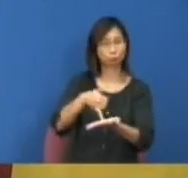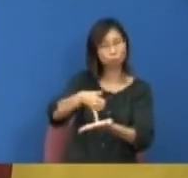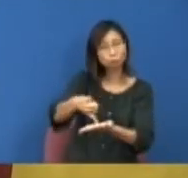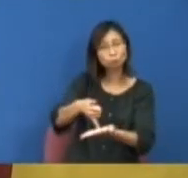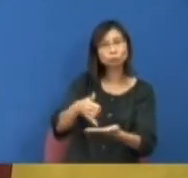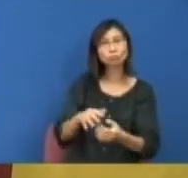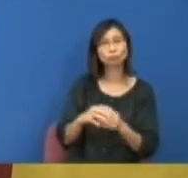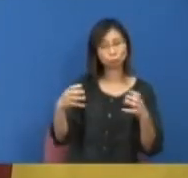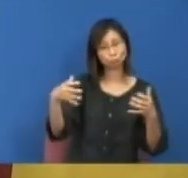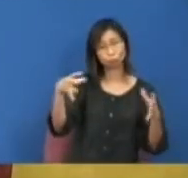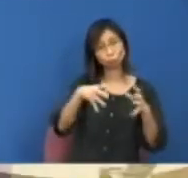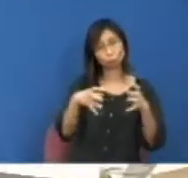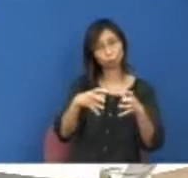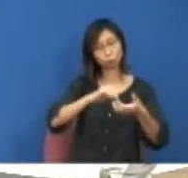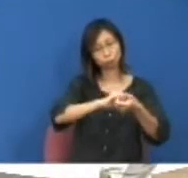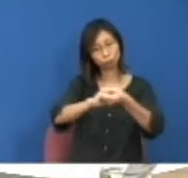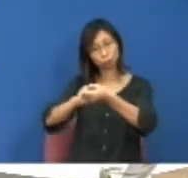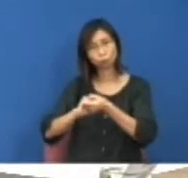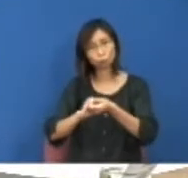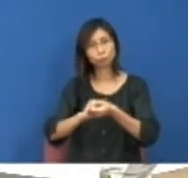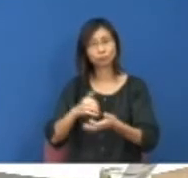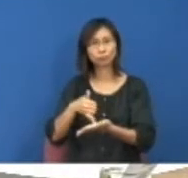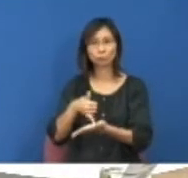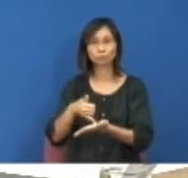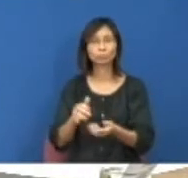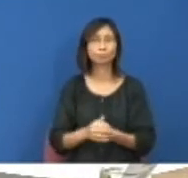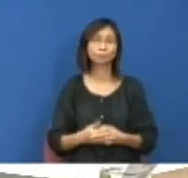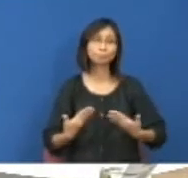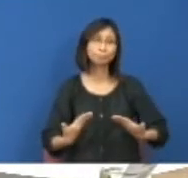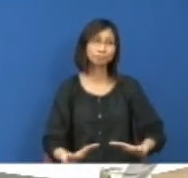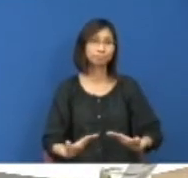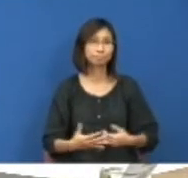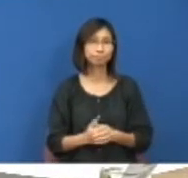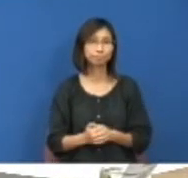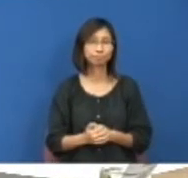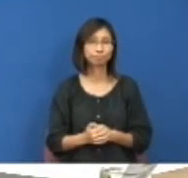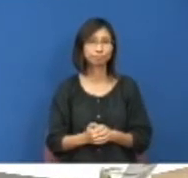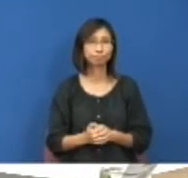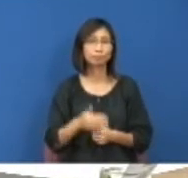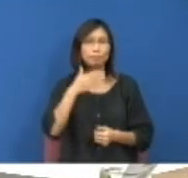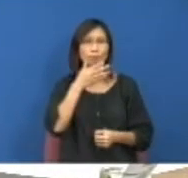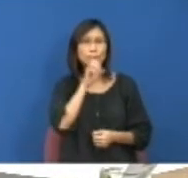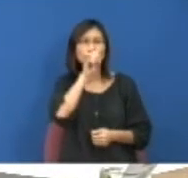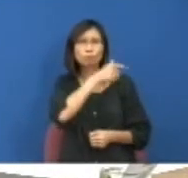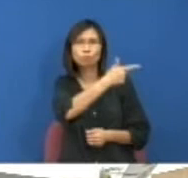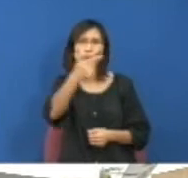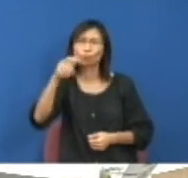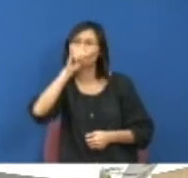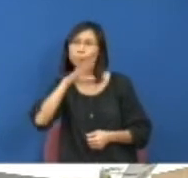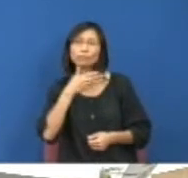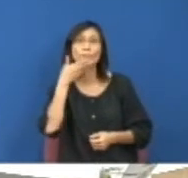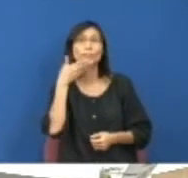所以你而家嘅。很多人話年輕人不是代表